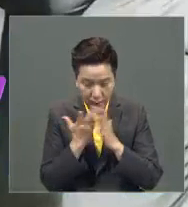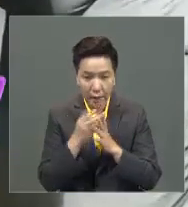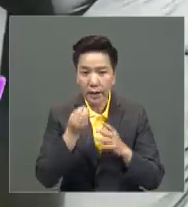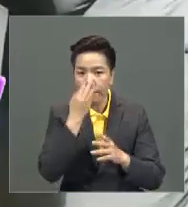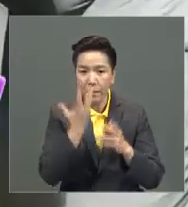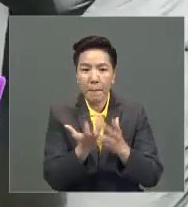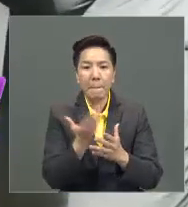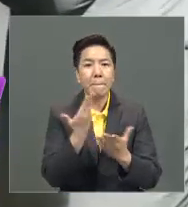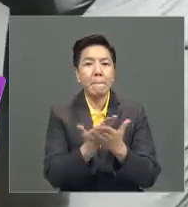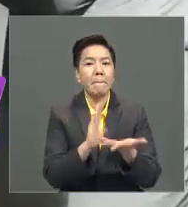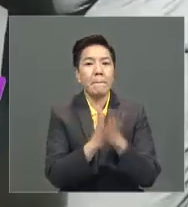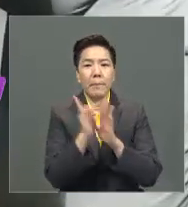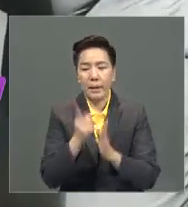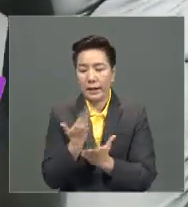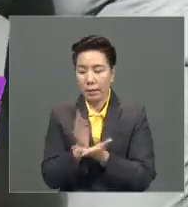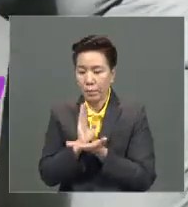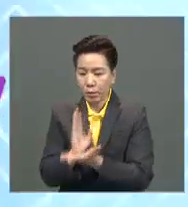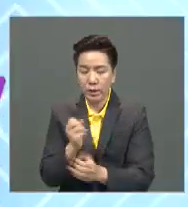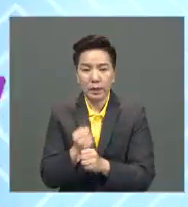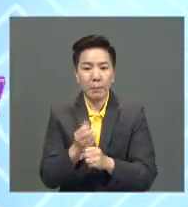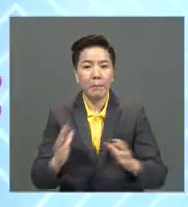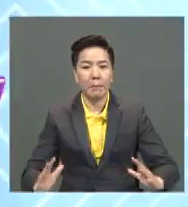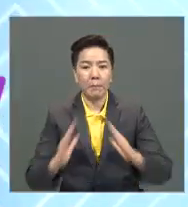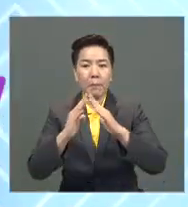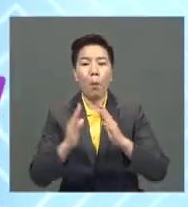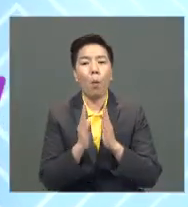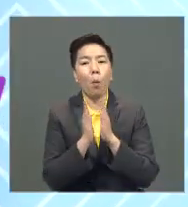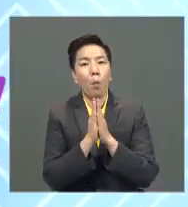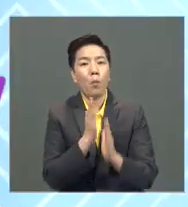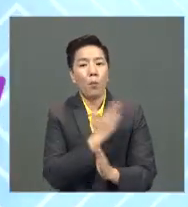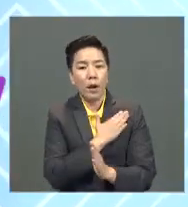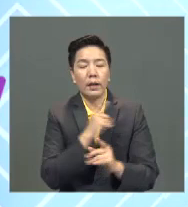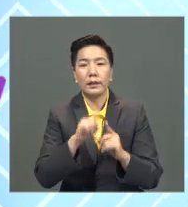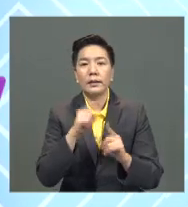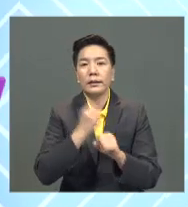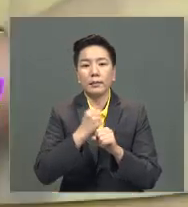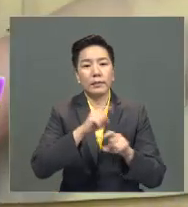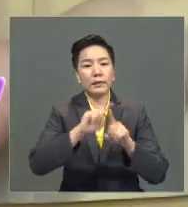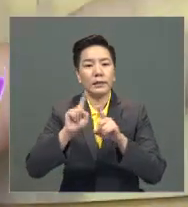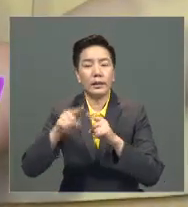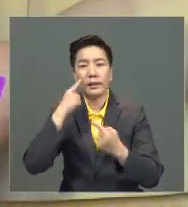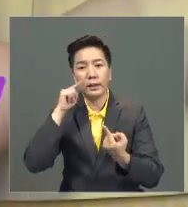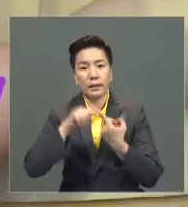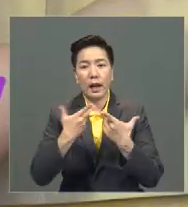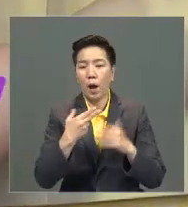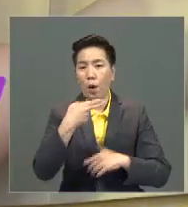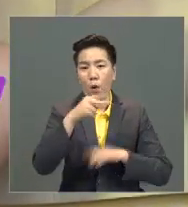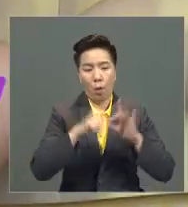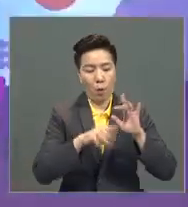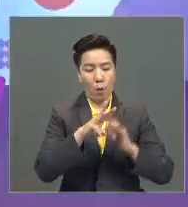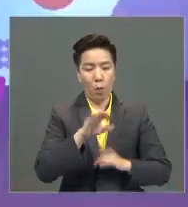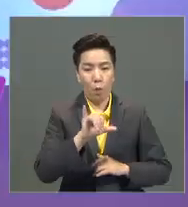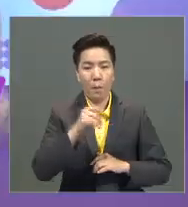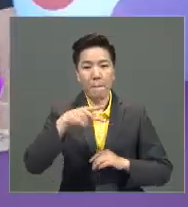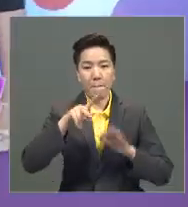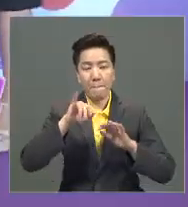ช้าดอกไม้เป็นเงินบริจาคสมทบทุนสร้างกุฏิสงฆ์และสร้างรั้วให้กับวัดสว่างท่ากลุ่มที่ตำบลห้วยไผ่อำเภอข